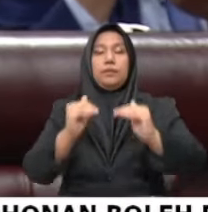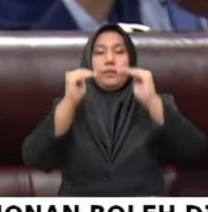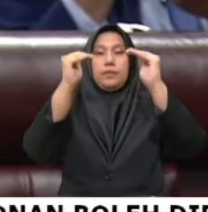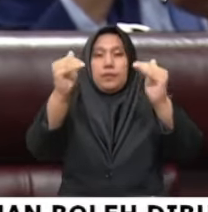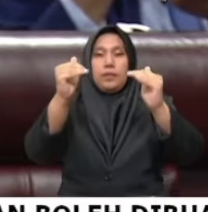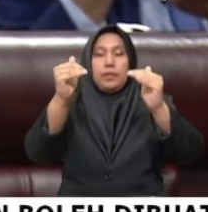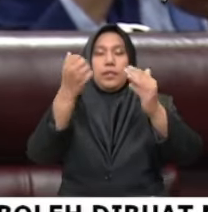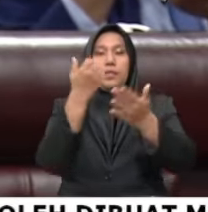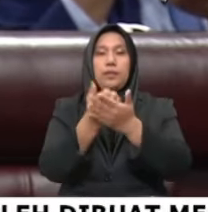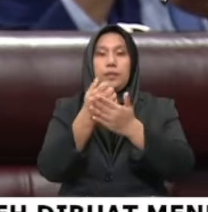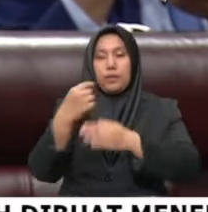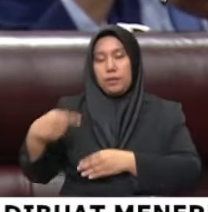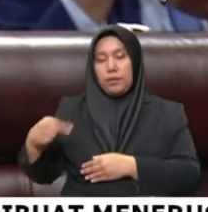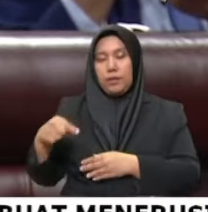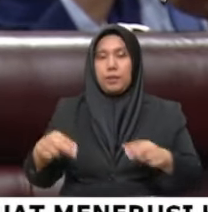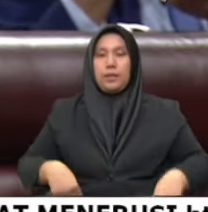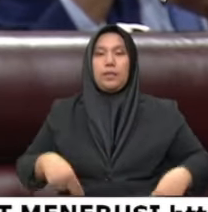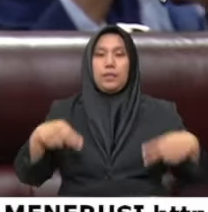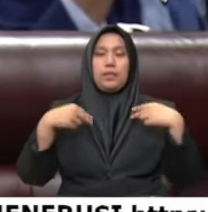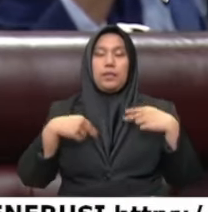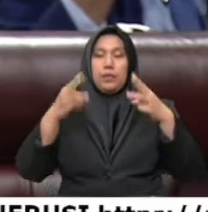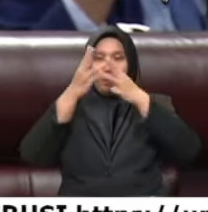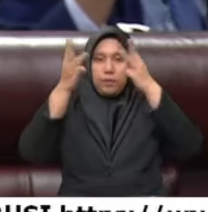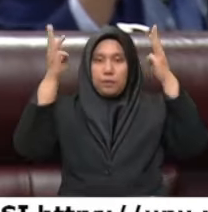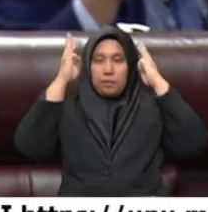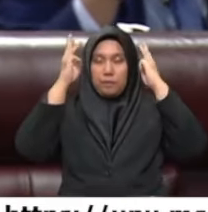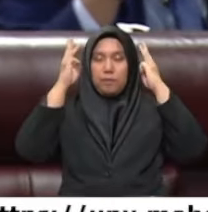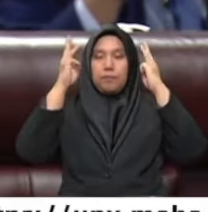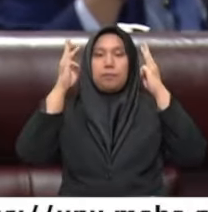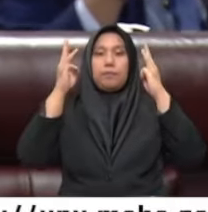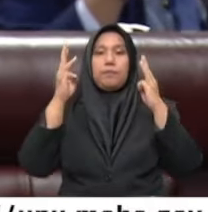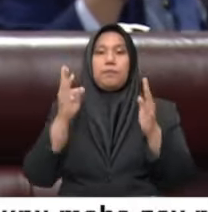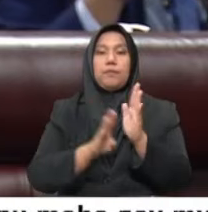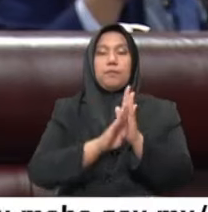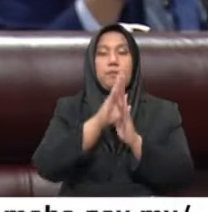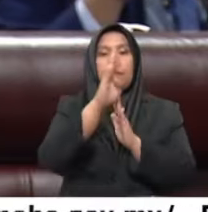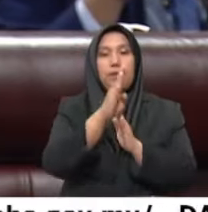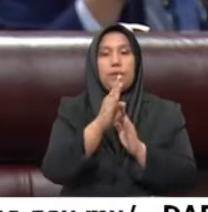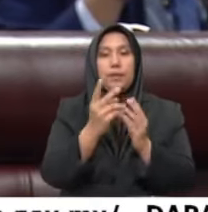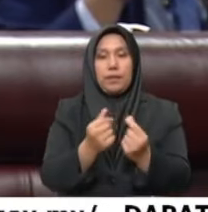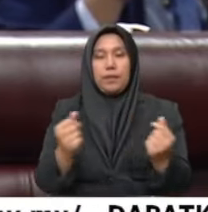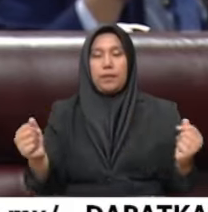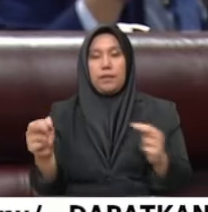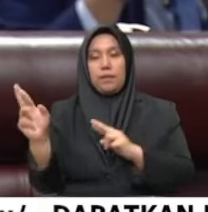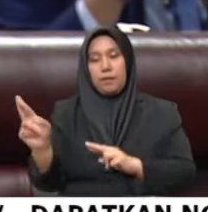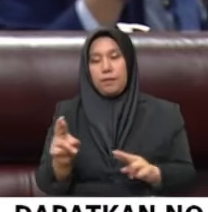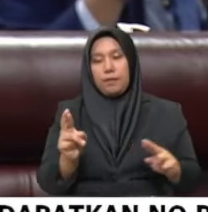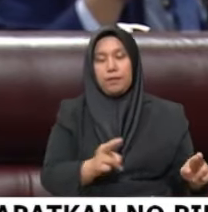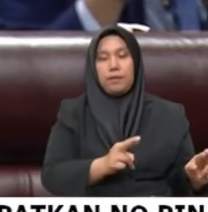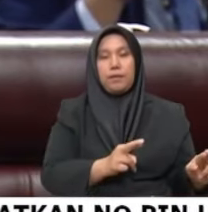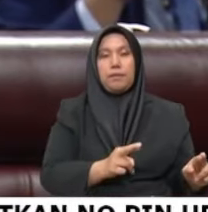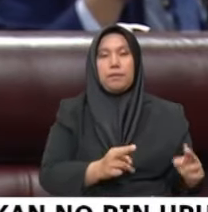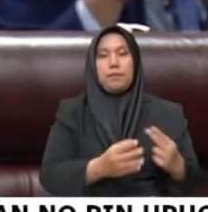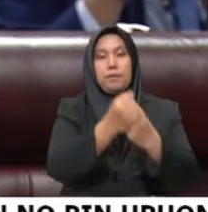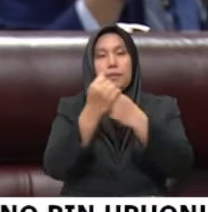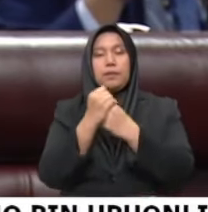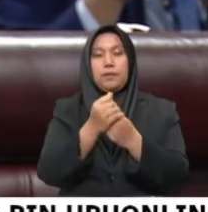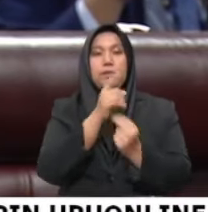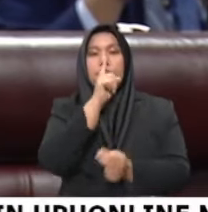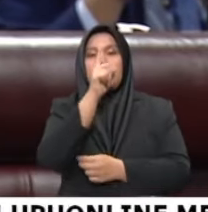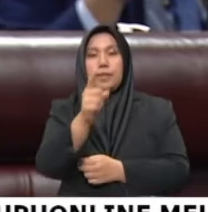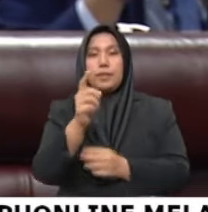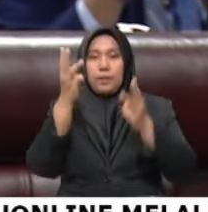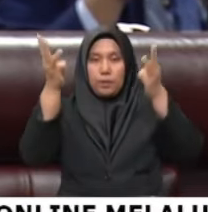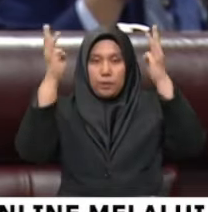juga kualiti hidup orang asli melalui pembangunan tanah secara terancang dan bersepadu bagi memastikan orang asli dapat turut